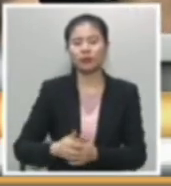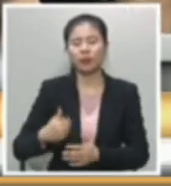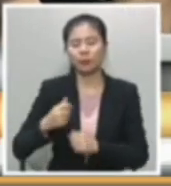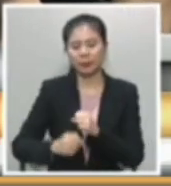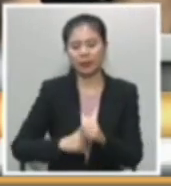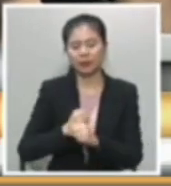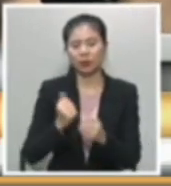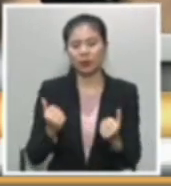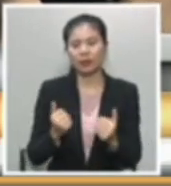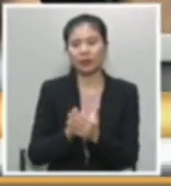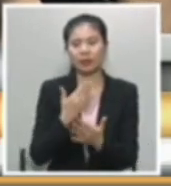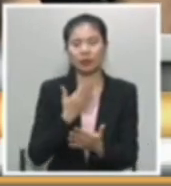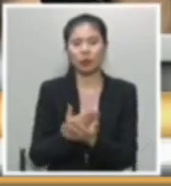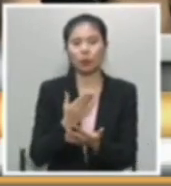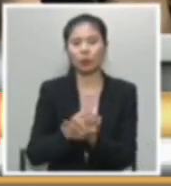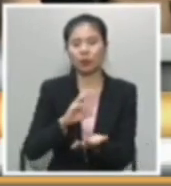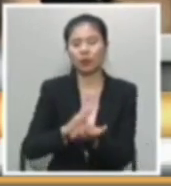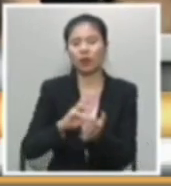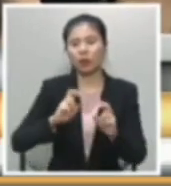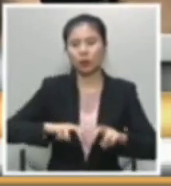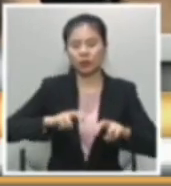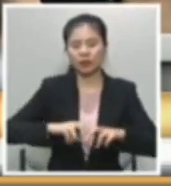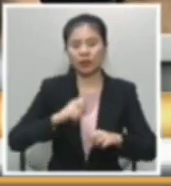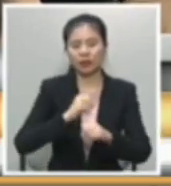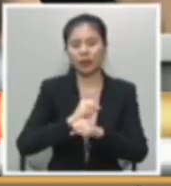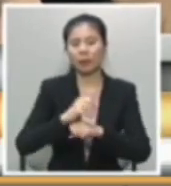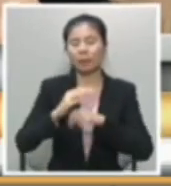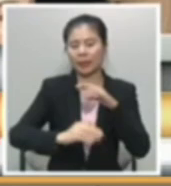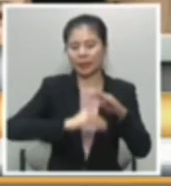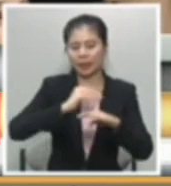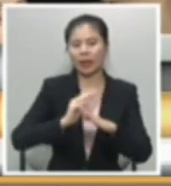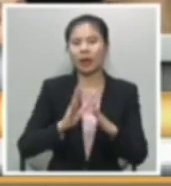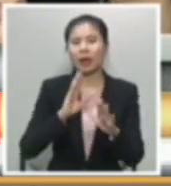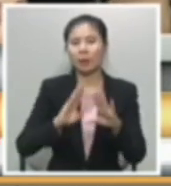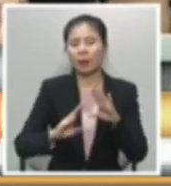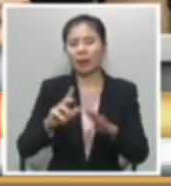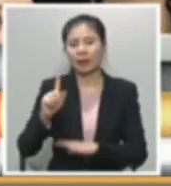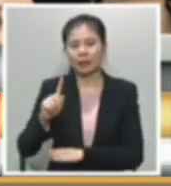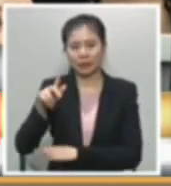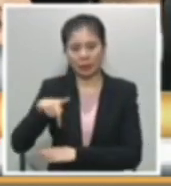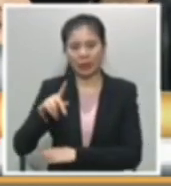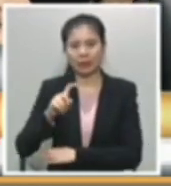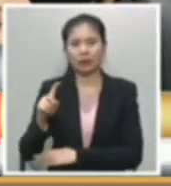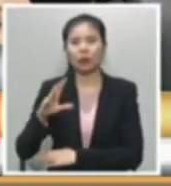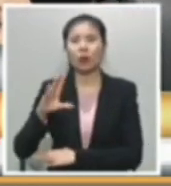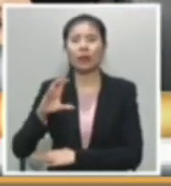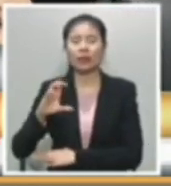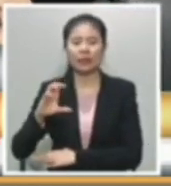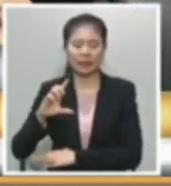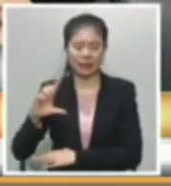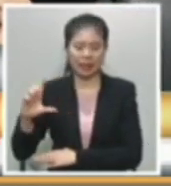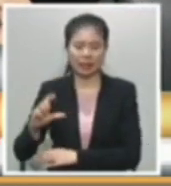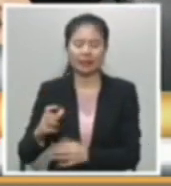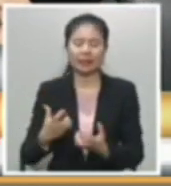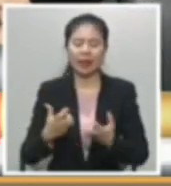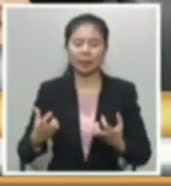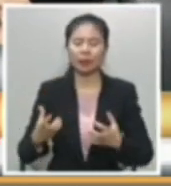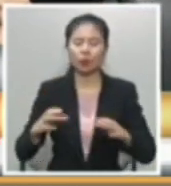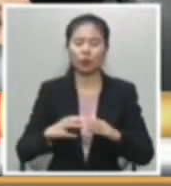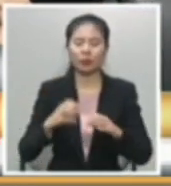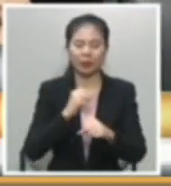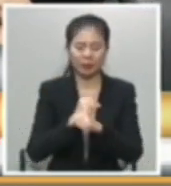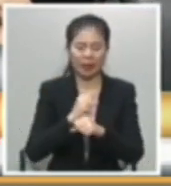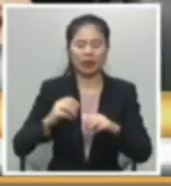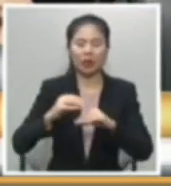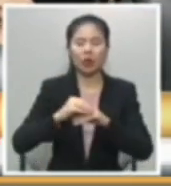นะครับมีงบที่บอกว่าเป็นวิจัยและพัฒนาเนี่ยประมาณ 1,100 ล้านซึ่งส่วนใหญ่ก็จะแยกไปตามหน่วยงานไม่ว่าจะเป็นกรมการ